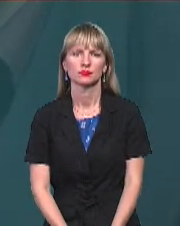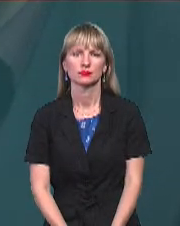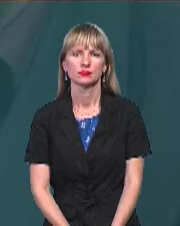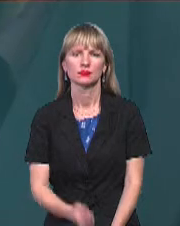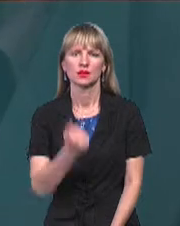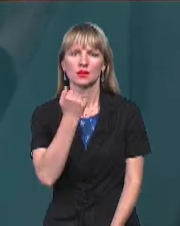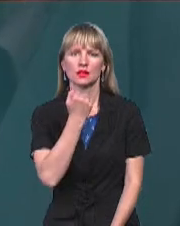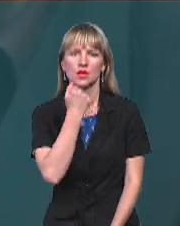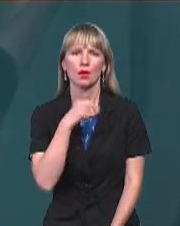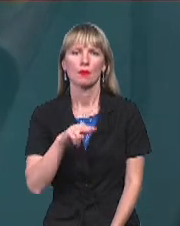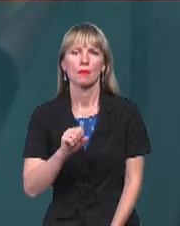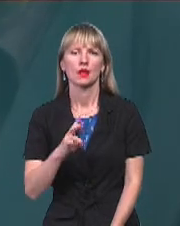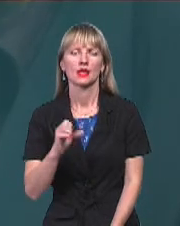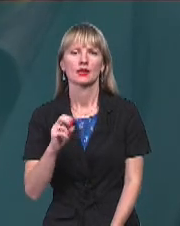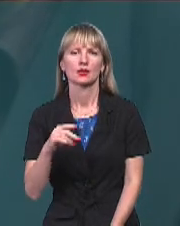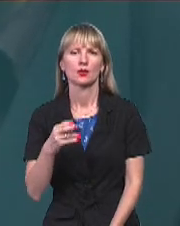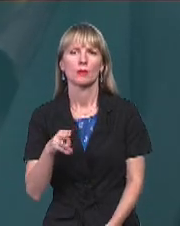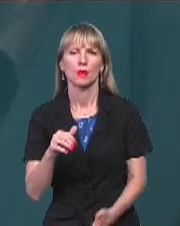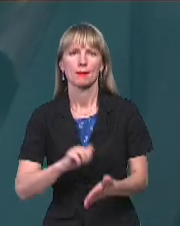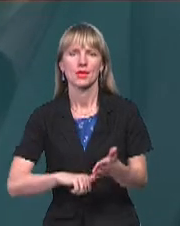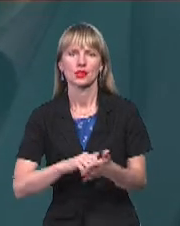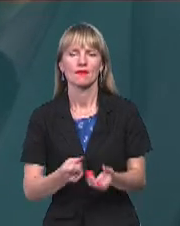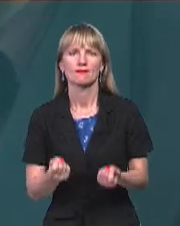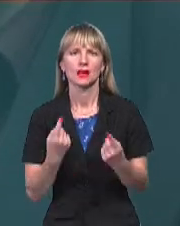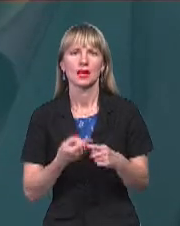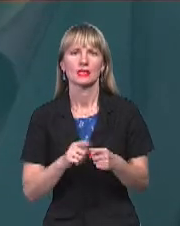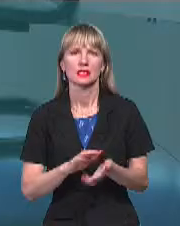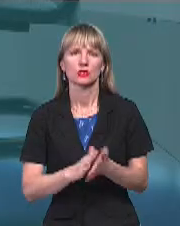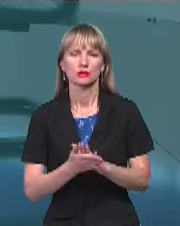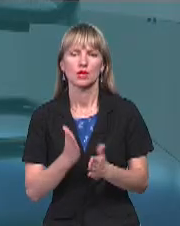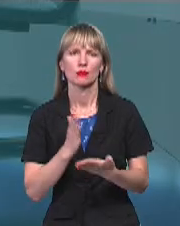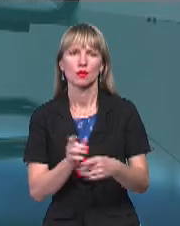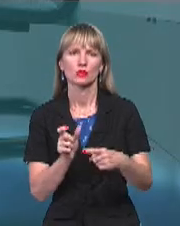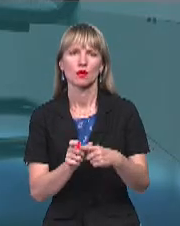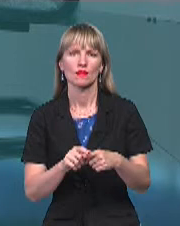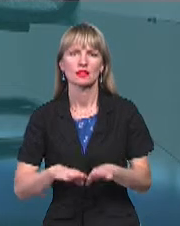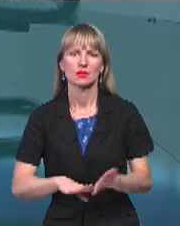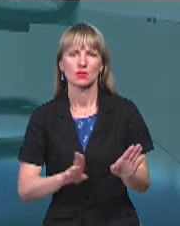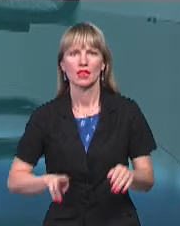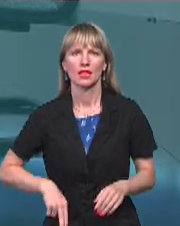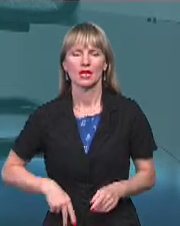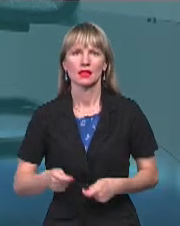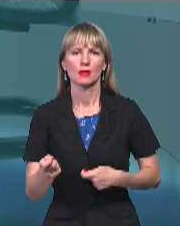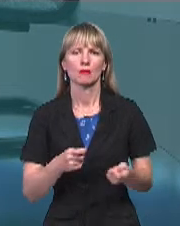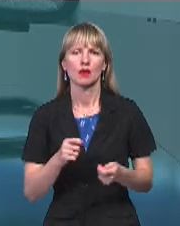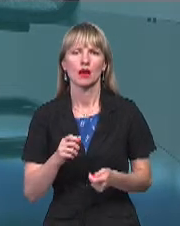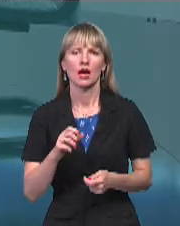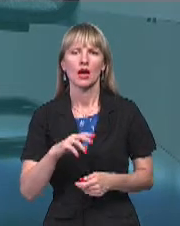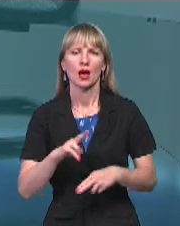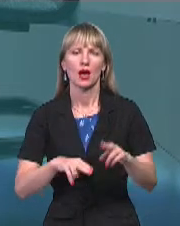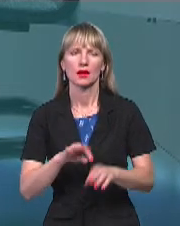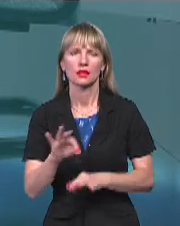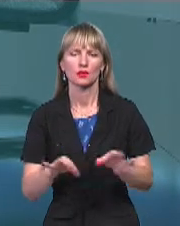Дякую, пане Андрію. Про причини виникнення цієї ситуації ми маємо коментар від заступника директора департаменту архітектури